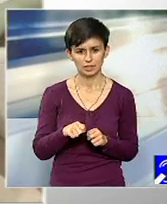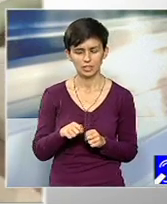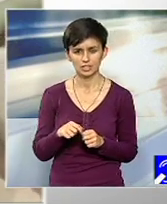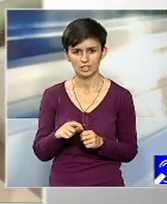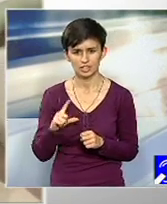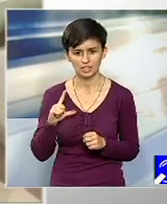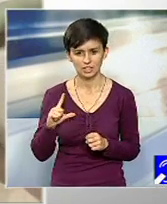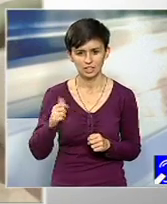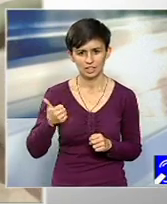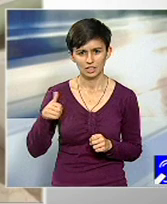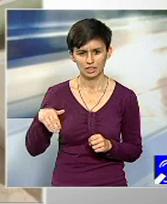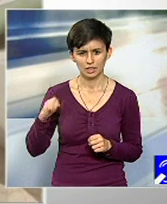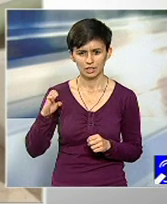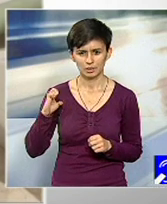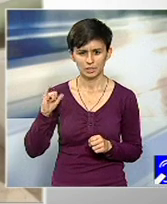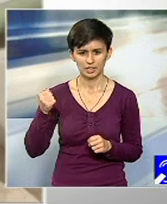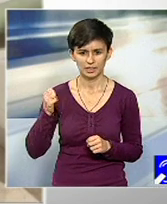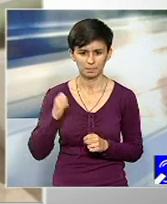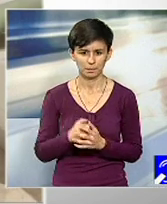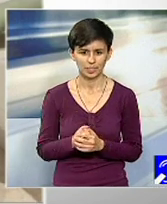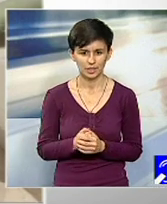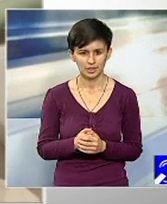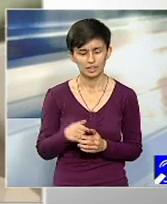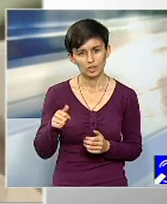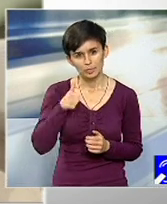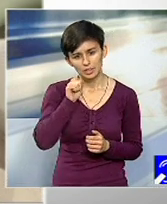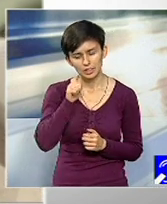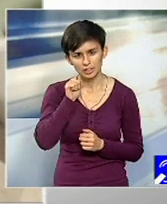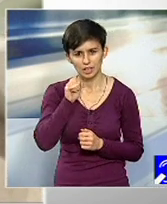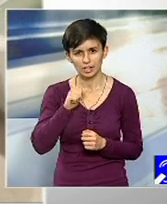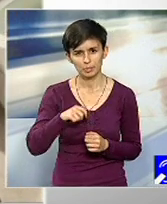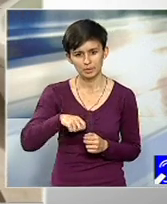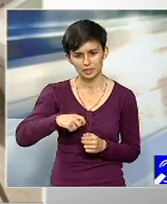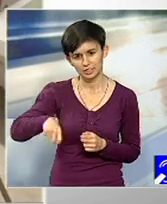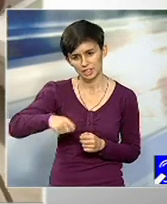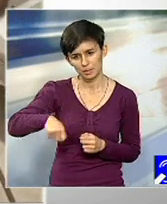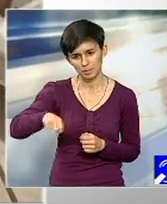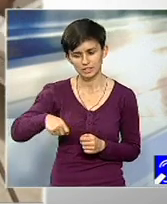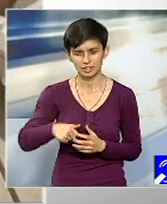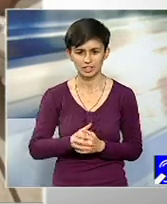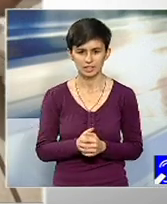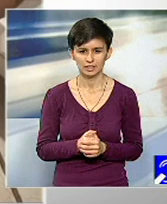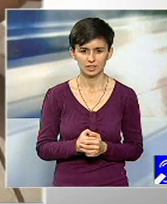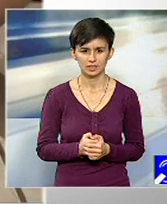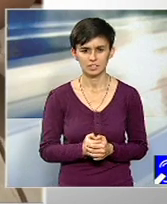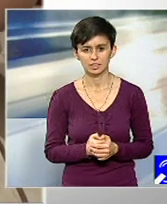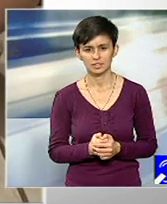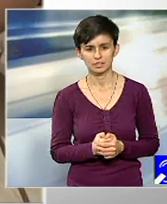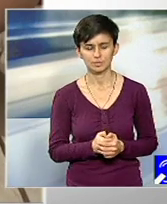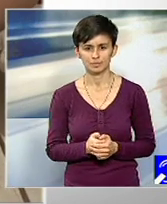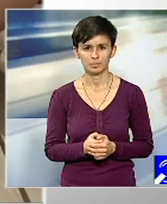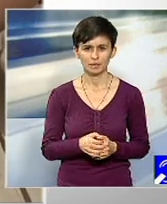Aha. După care o să dăm cu mixerul. Nu? Deja ne-am obișnuit cu mixerul. Și la